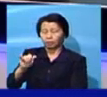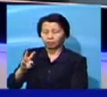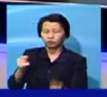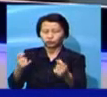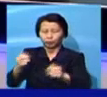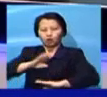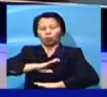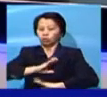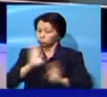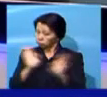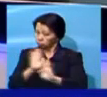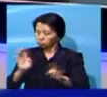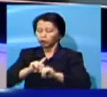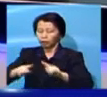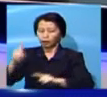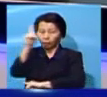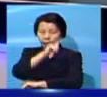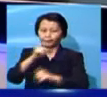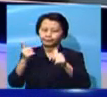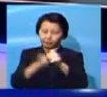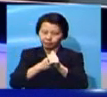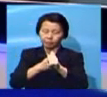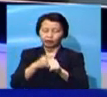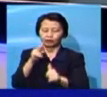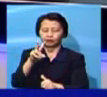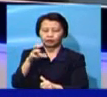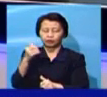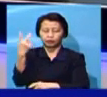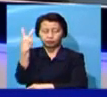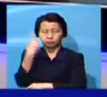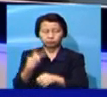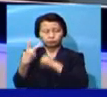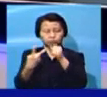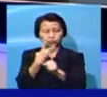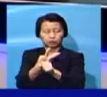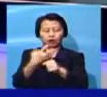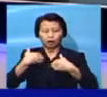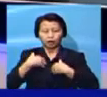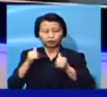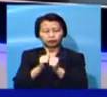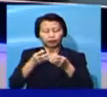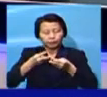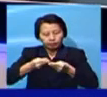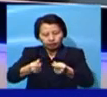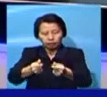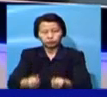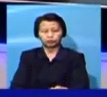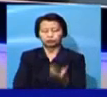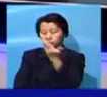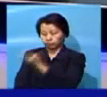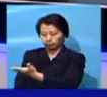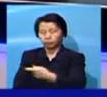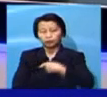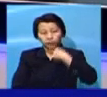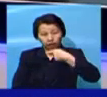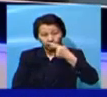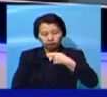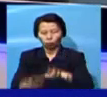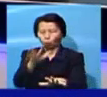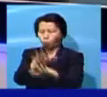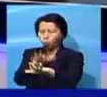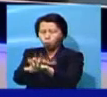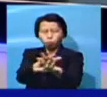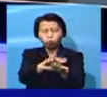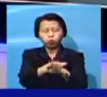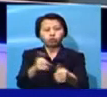cepat berpuas hati meski hari pertama edisi ke-14 acarai tahunan itu berlangsung dengan lancar beliau bagaimanapun menyifatkan sambutan